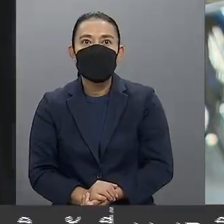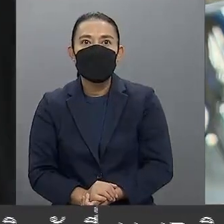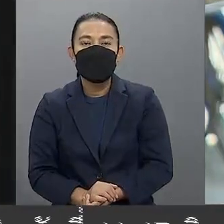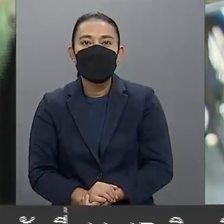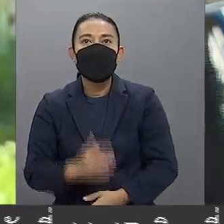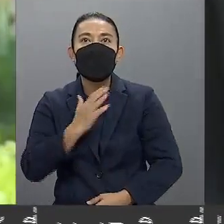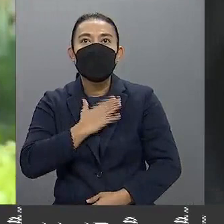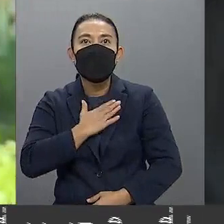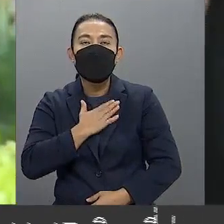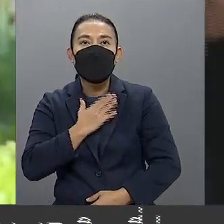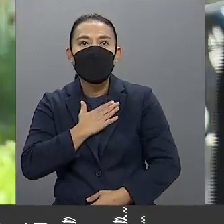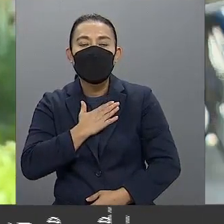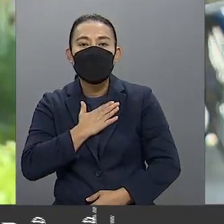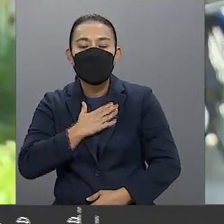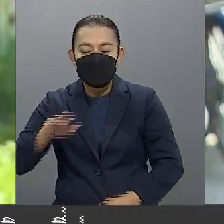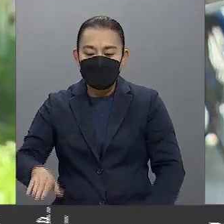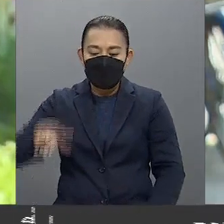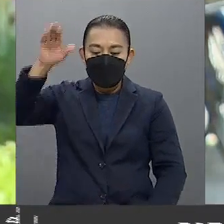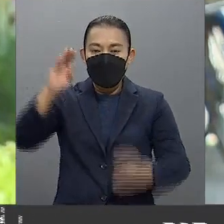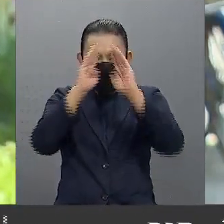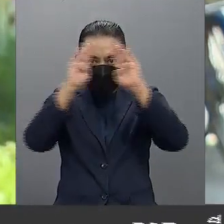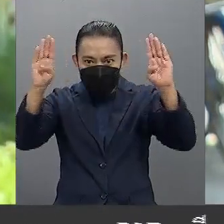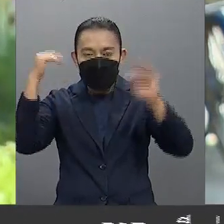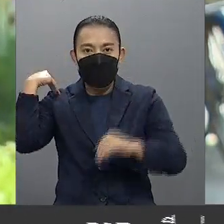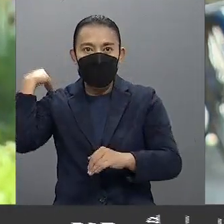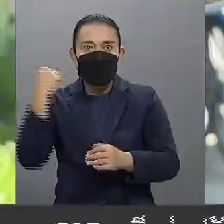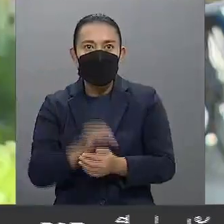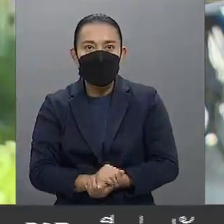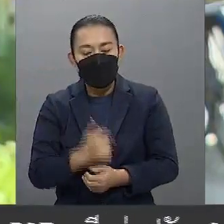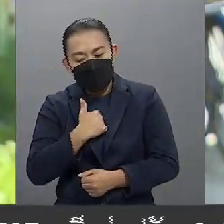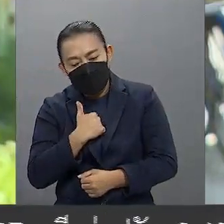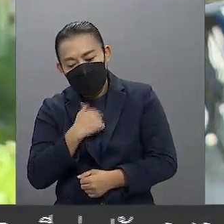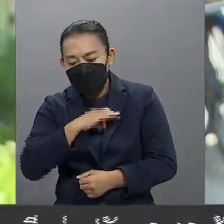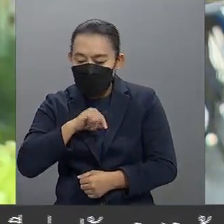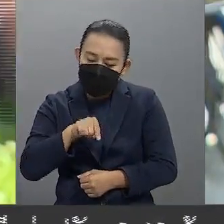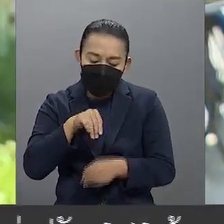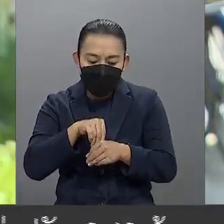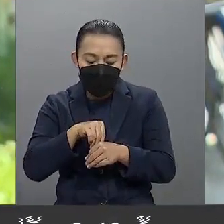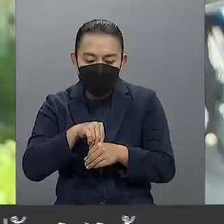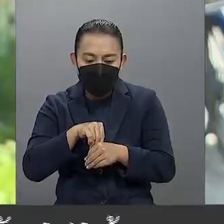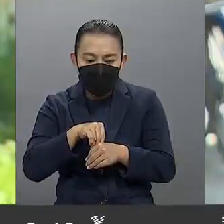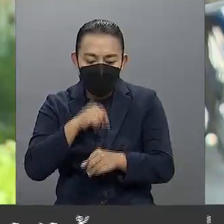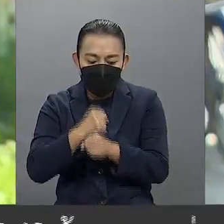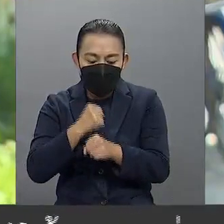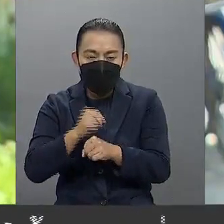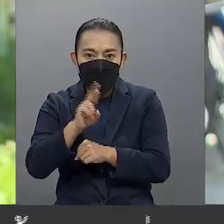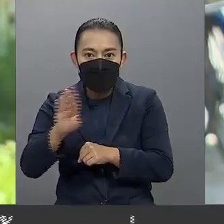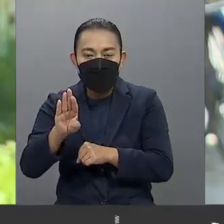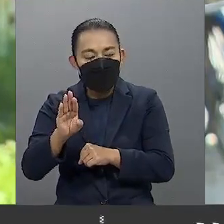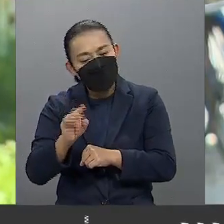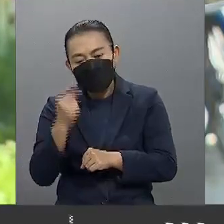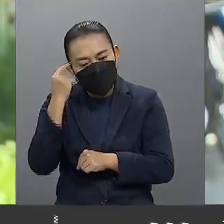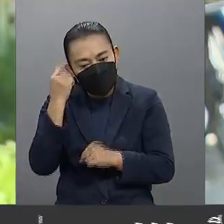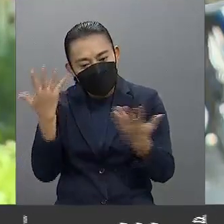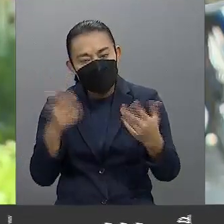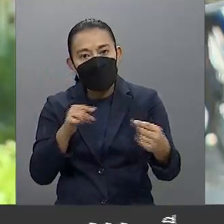เรื่อยๆมันถึงขั้นที่ว่าในจุดหนึ่งเราไม่สามารถจะอยู่ในรั้วของระบบได้แล้วเพราะว่าระบบไม่เอื้อต่อการที่เราจะท